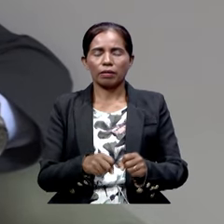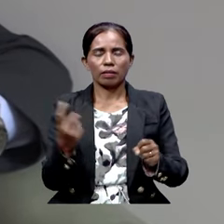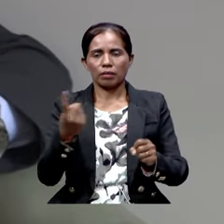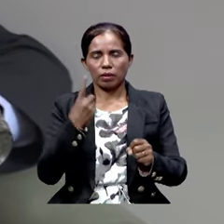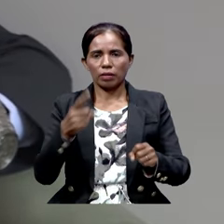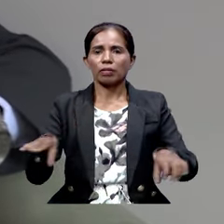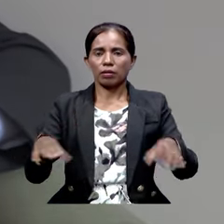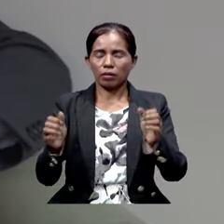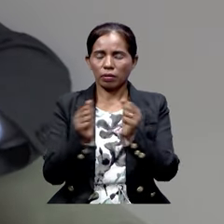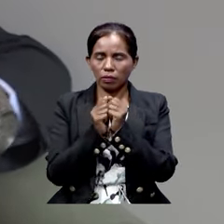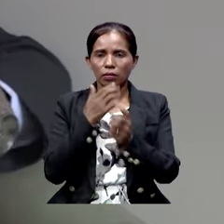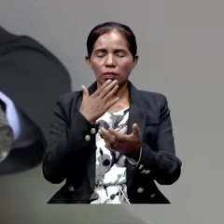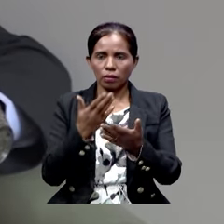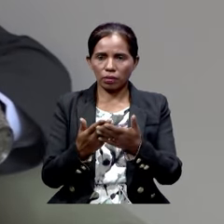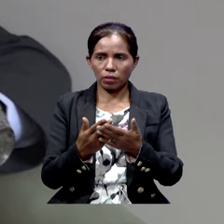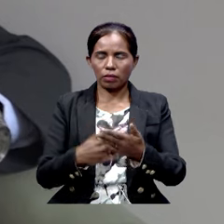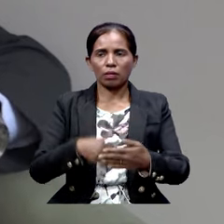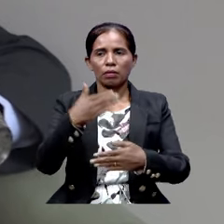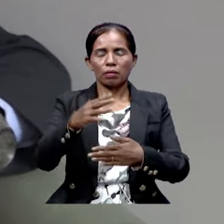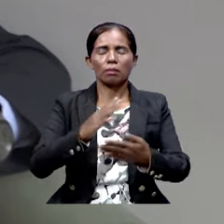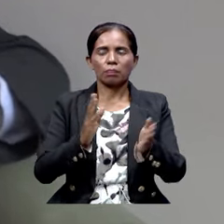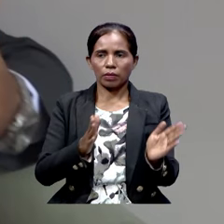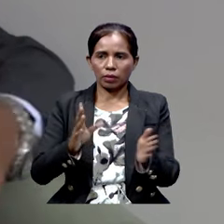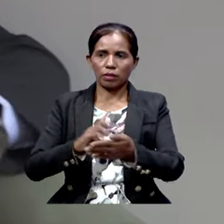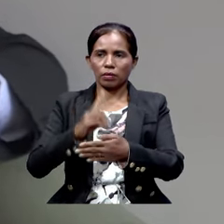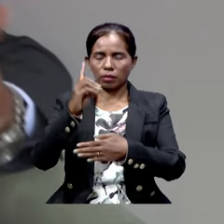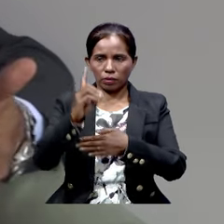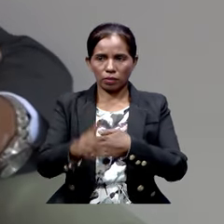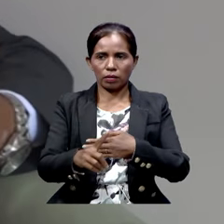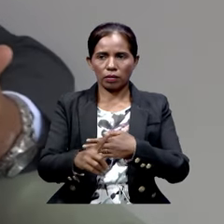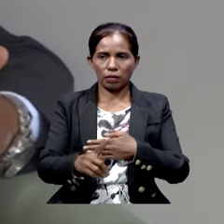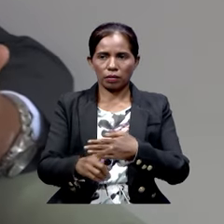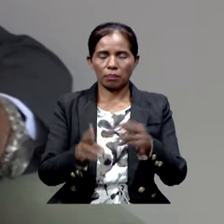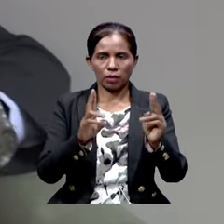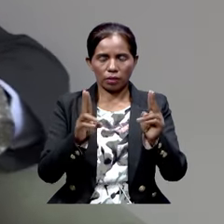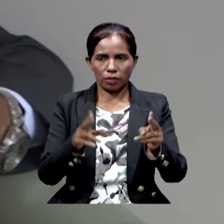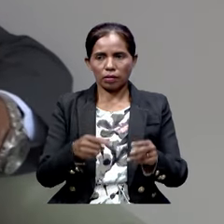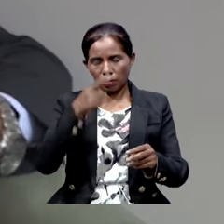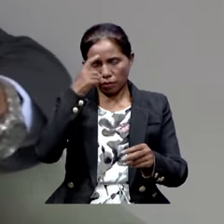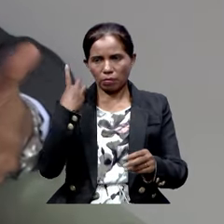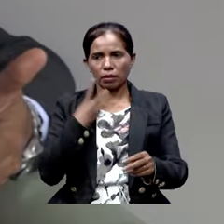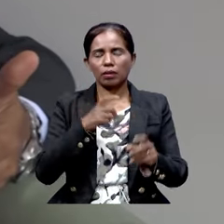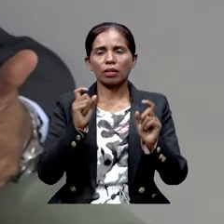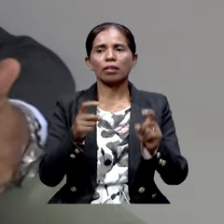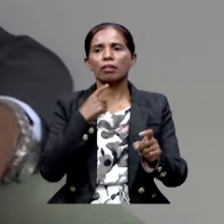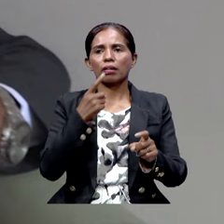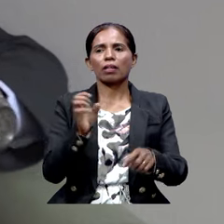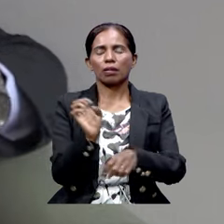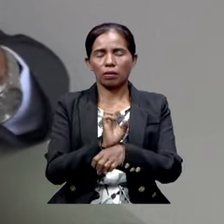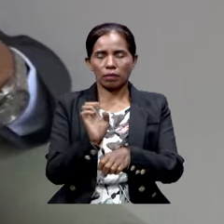e acelera itu nia proses de desenvolvimento ne bele lalai silutan tambah itu diangkat ekonomia mak tengki